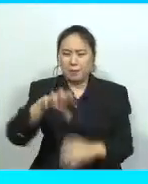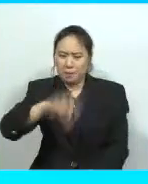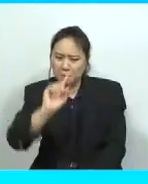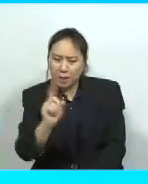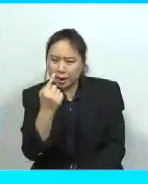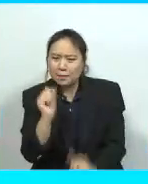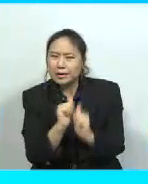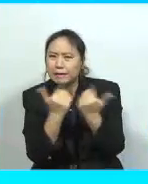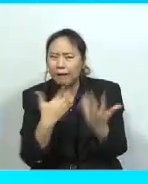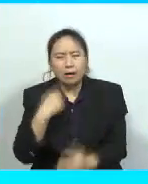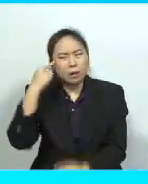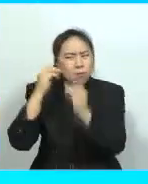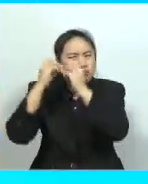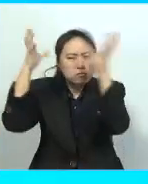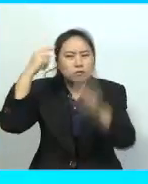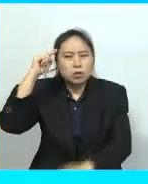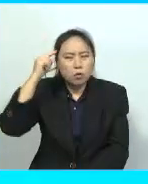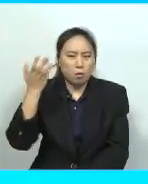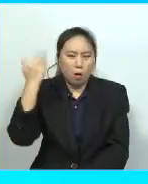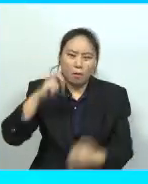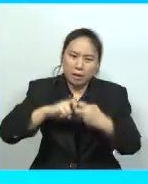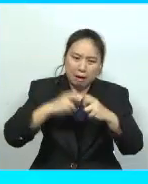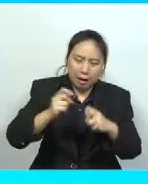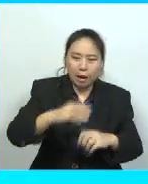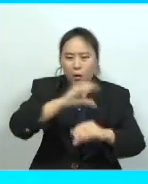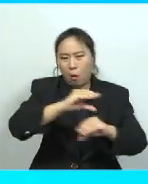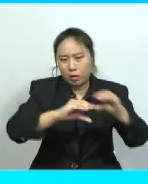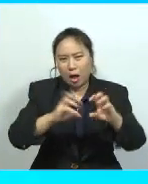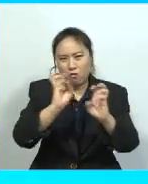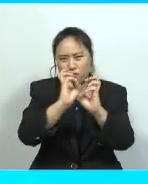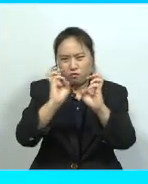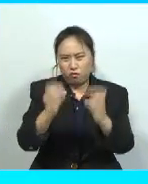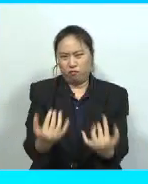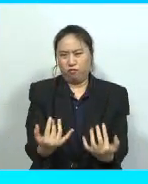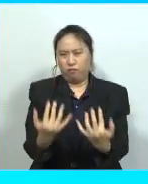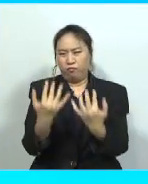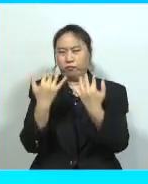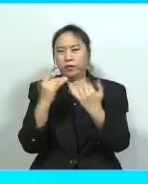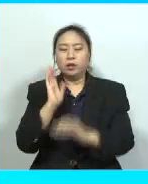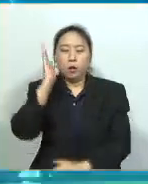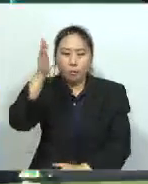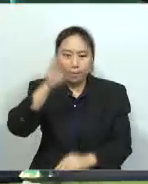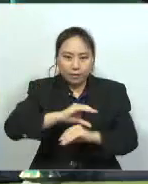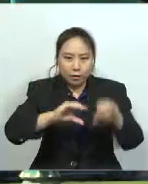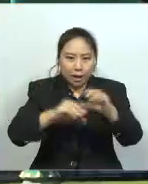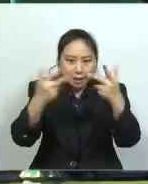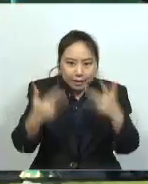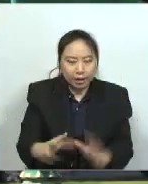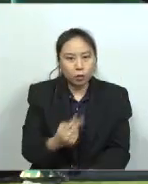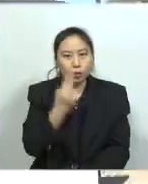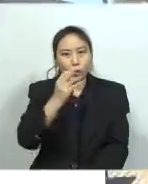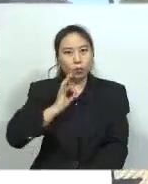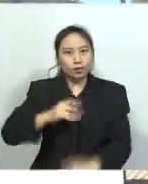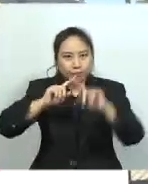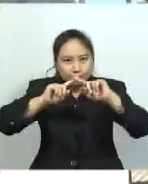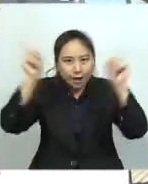ไรแม้ว่าตลอดเวลาการก่อสร้างจะมีปัญหาเรื่องฝุ่นละอองแต่เมื่อสร้างเสร็จนะคะก็พบว่าเป็นสิ่งแปลกใหม่ของจังหวัดขอ